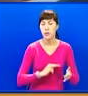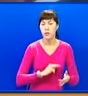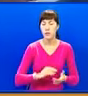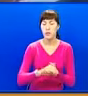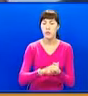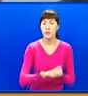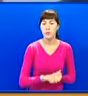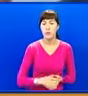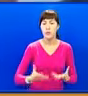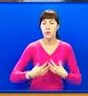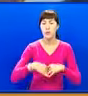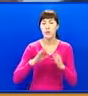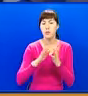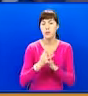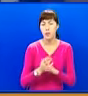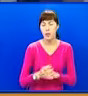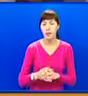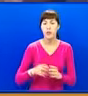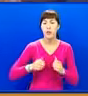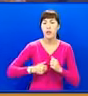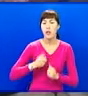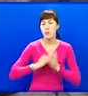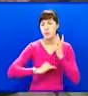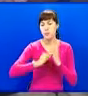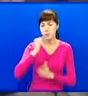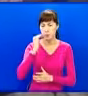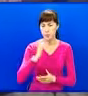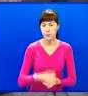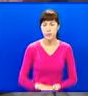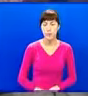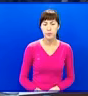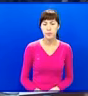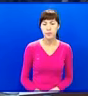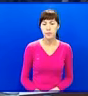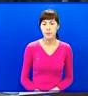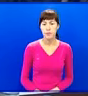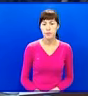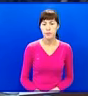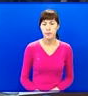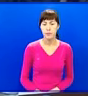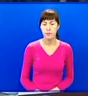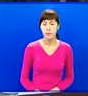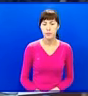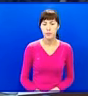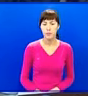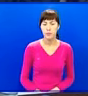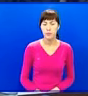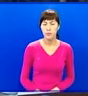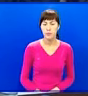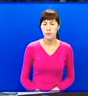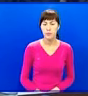ту еткен әулеттің ауылда бәйтерегі биік, абыройы асқақ. Түркістан қаласынан Перизат Биназарқызы, Нуридин Искаков, Рауан